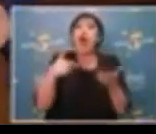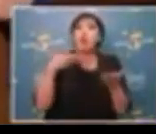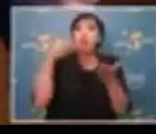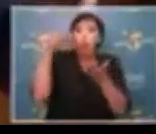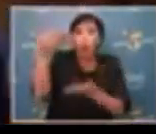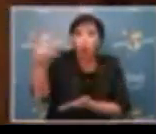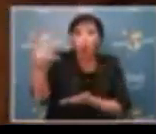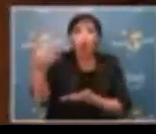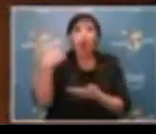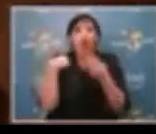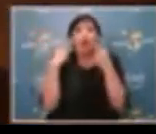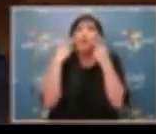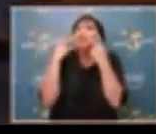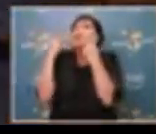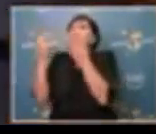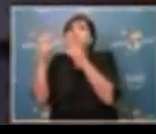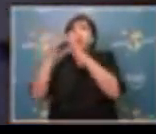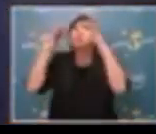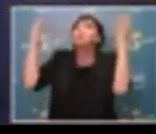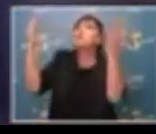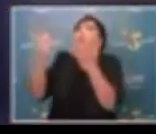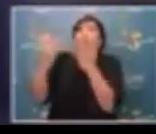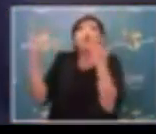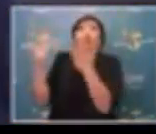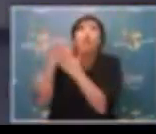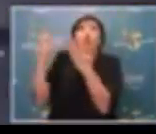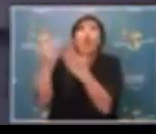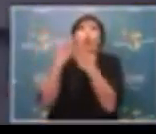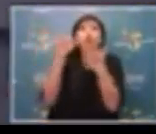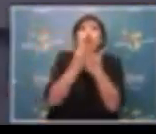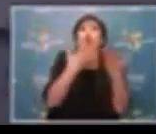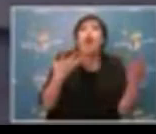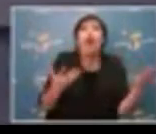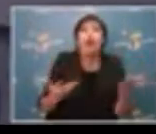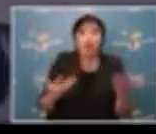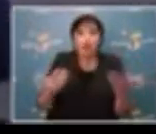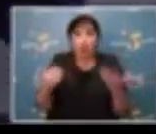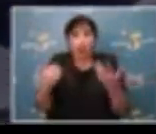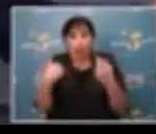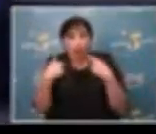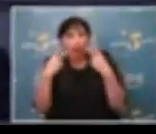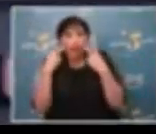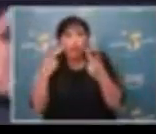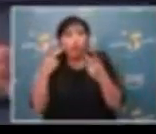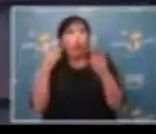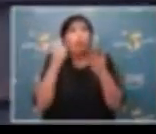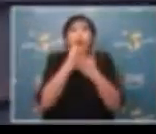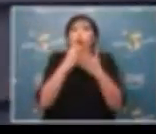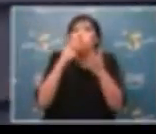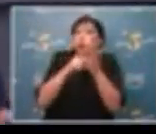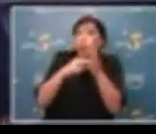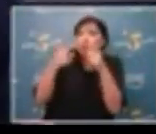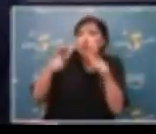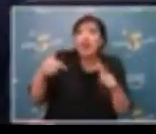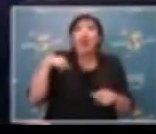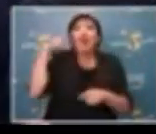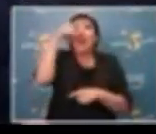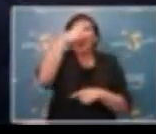Sto guardando cosa succede nel mondo. Sto guardando dove hanno problemi di città. Sono andato in